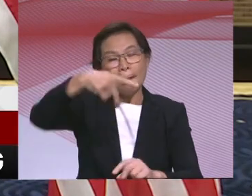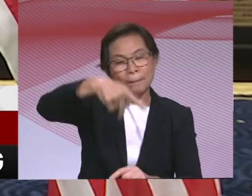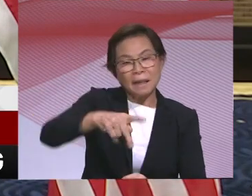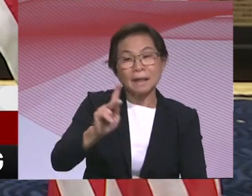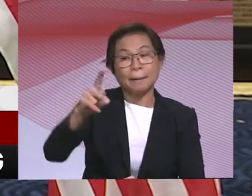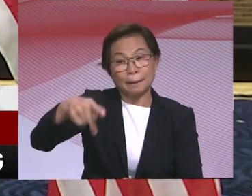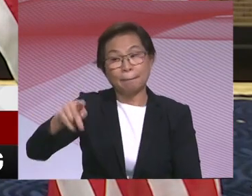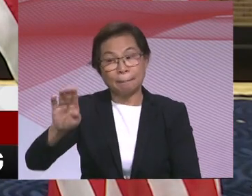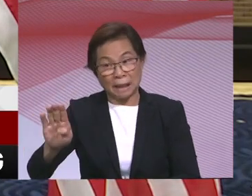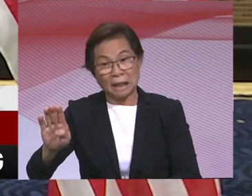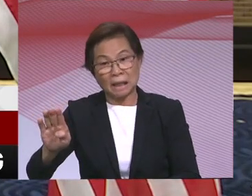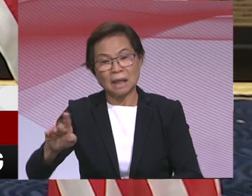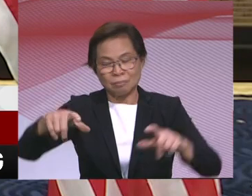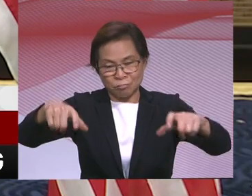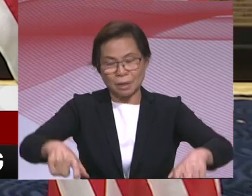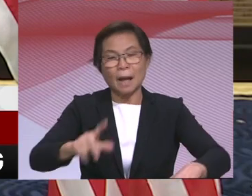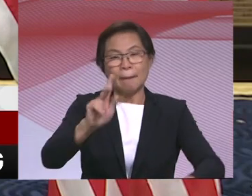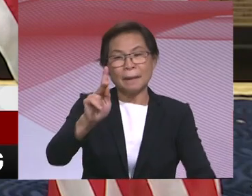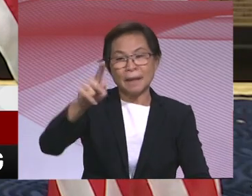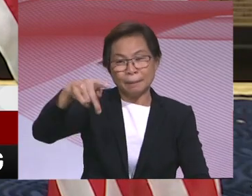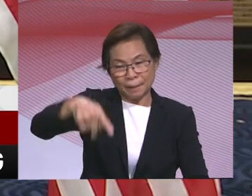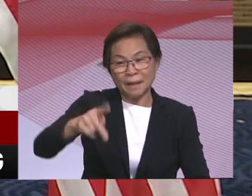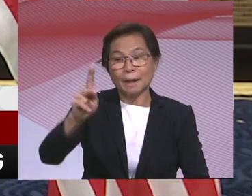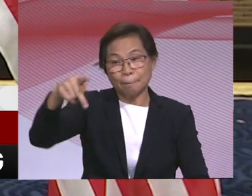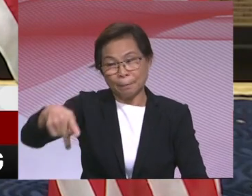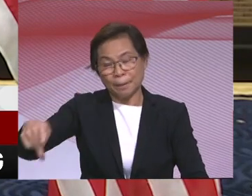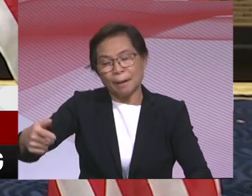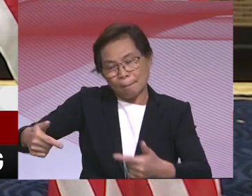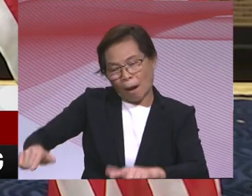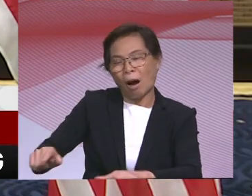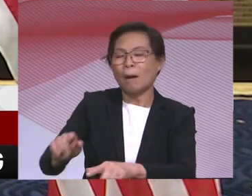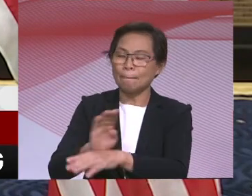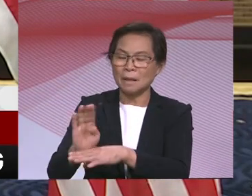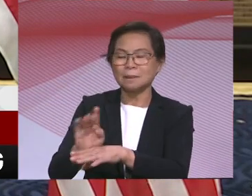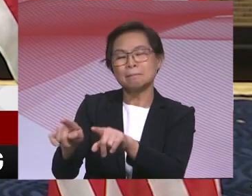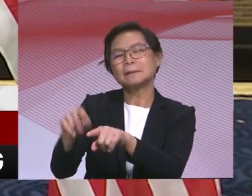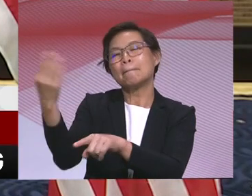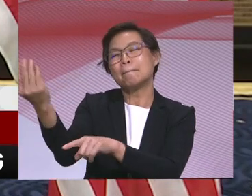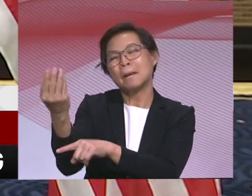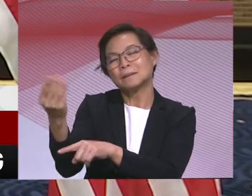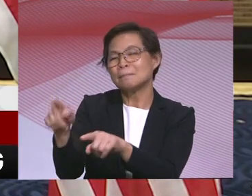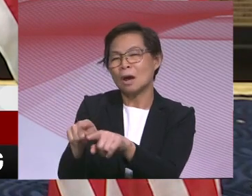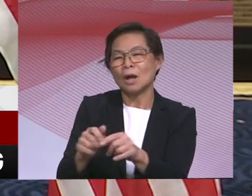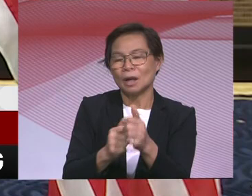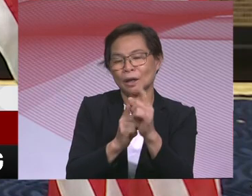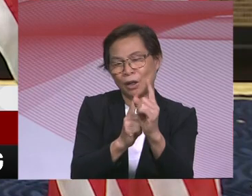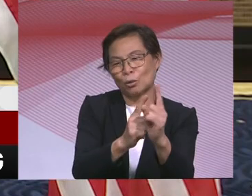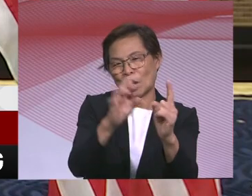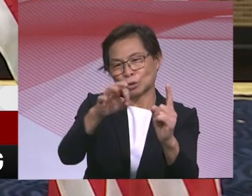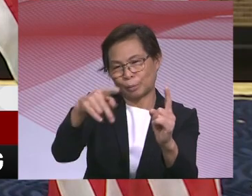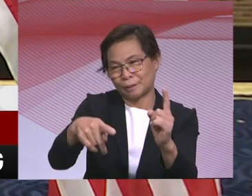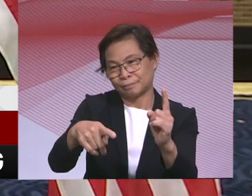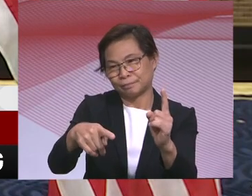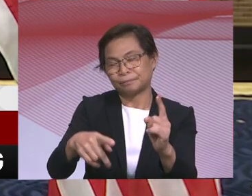Pik FPB dan Pique pipi kedua-duanya dibenarkan bo persis seperti biasa mengkode shopee